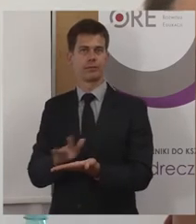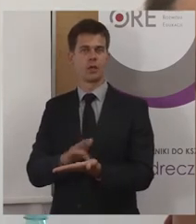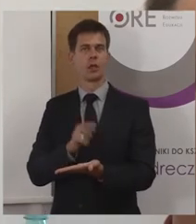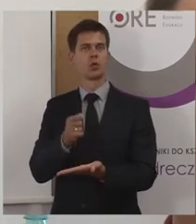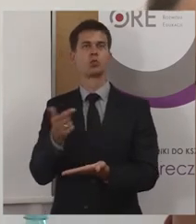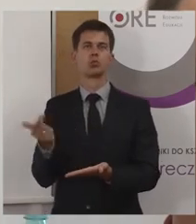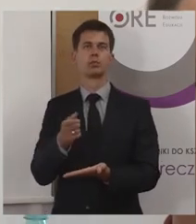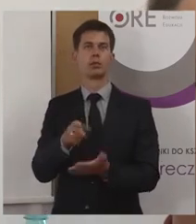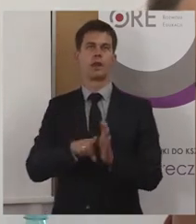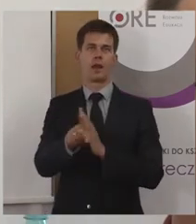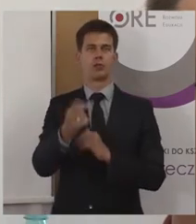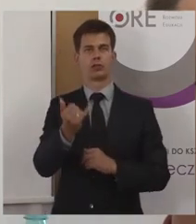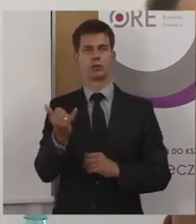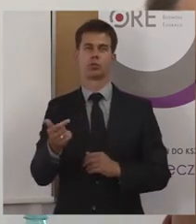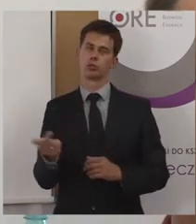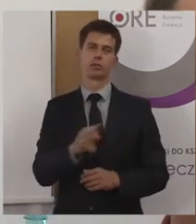podręcznikiem do użytku szkolnego.